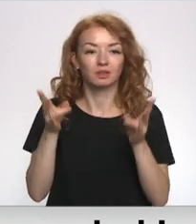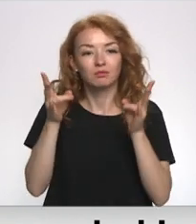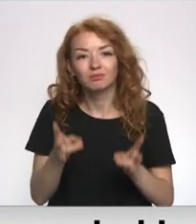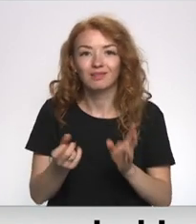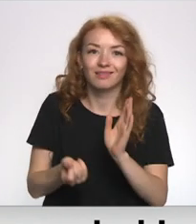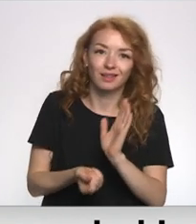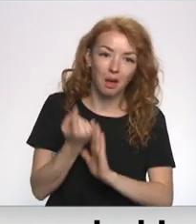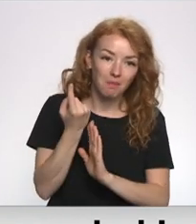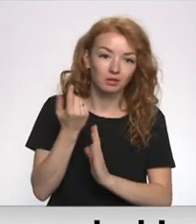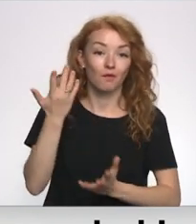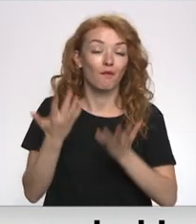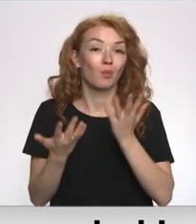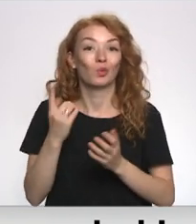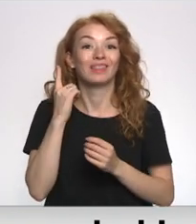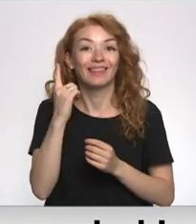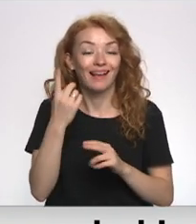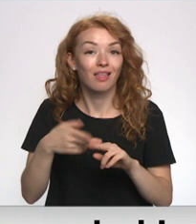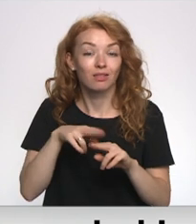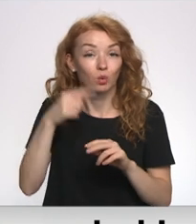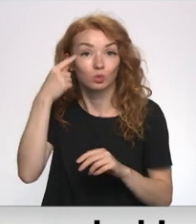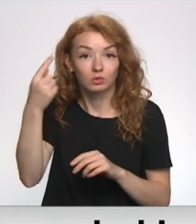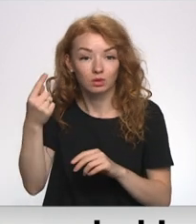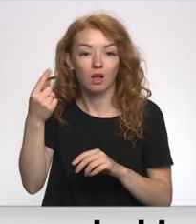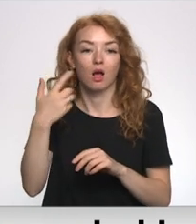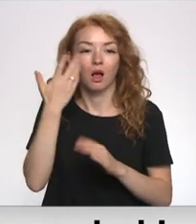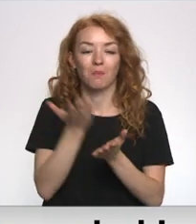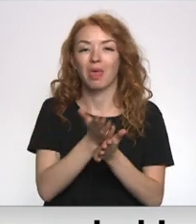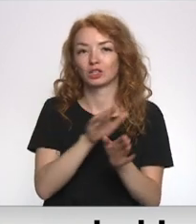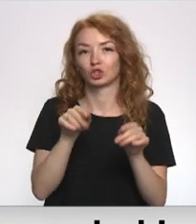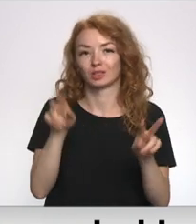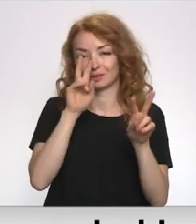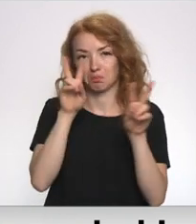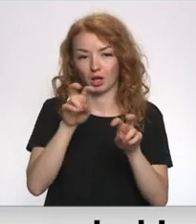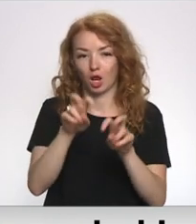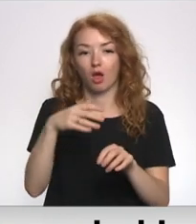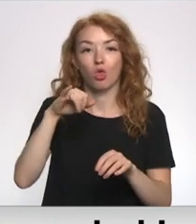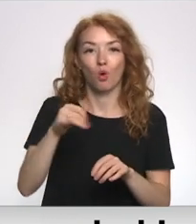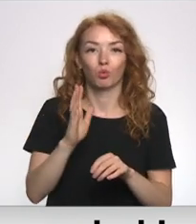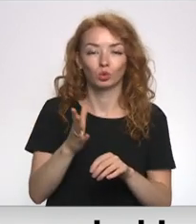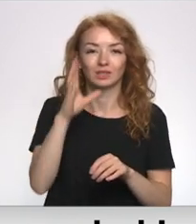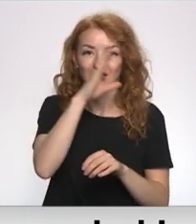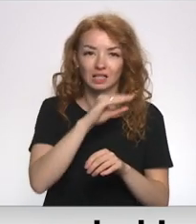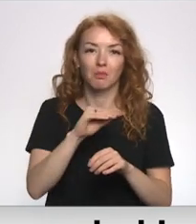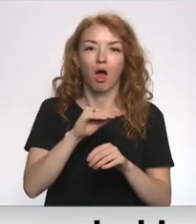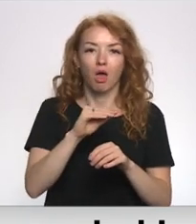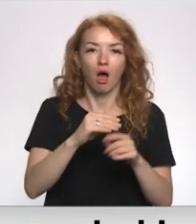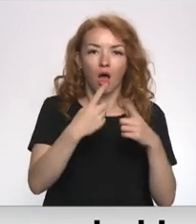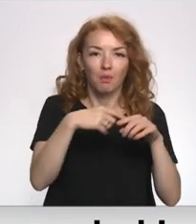iemesliem varētu būt tikai tad, kad noslēgsies attiecīgi šī izmeklēšana, kad būs iespēja restaurēt